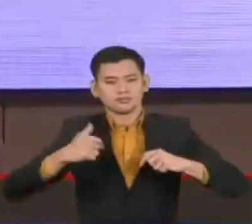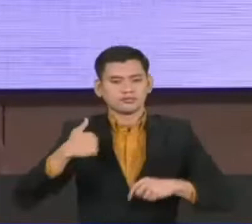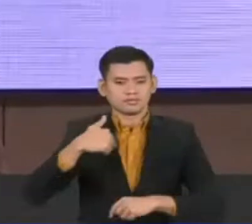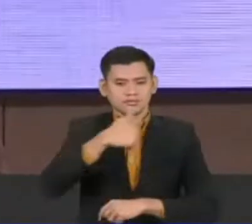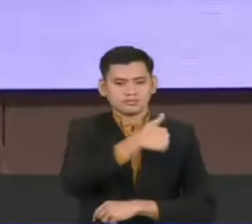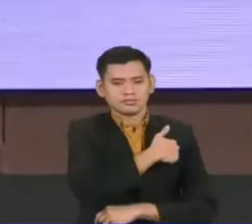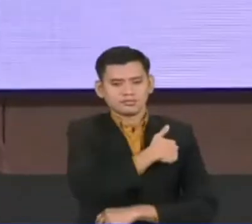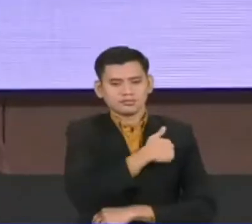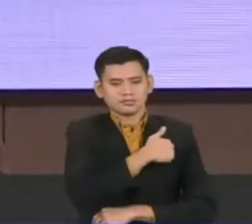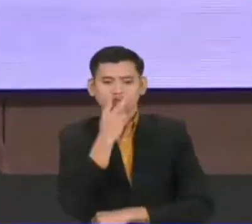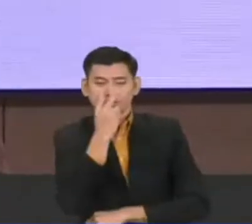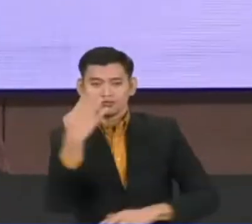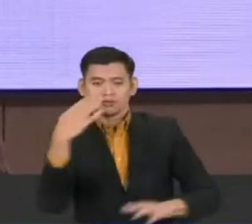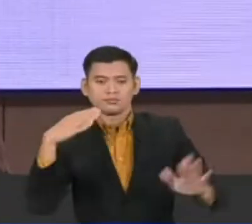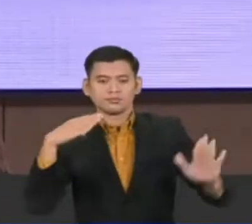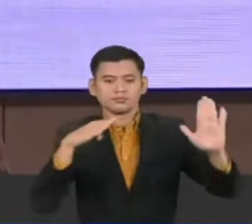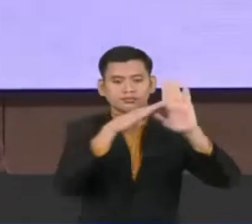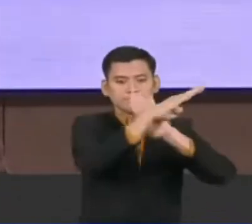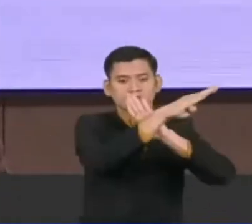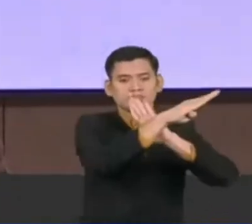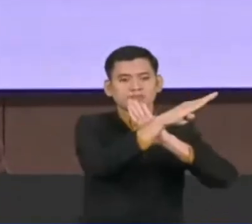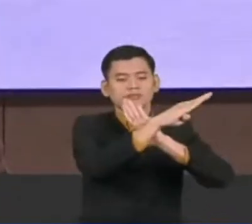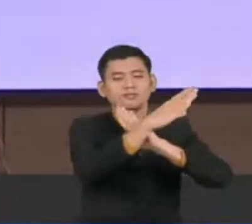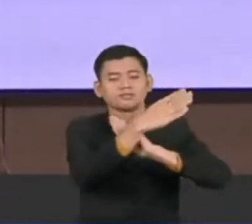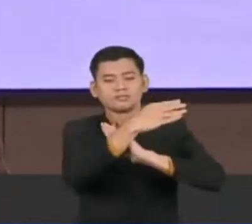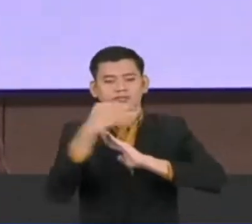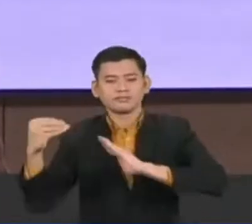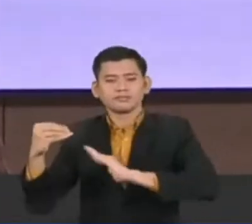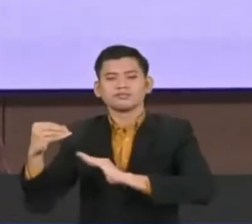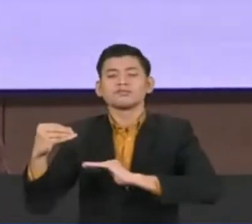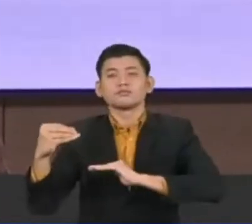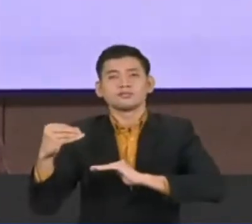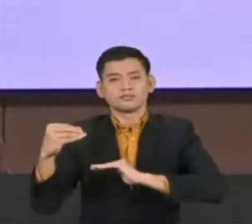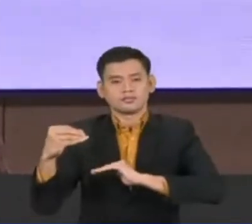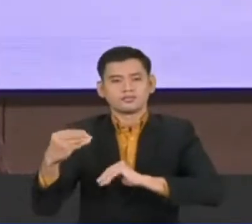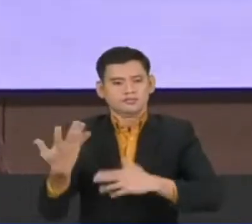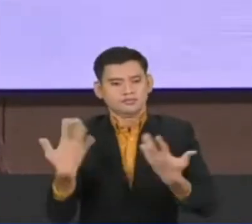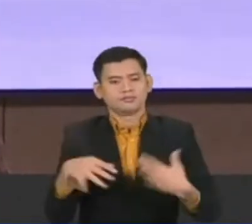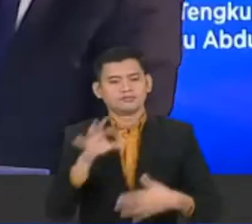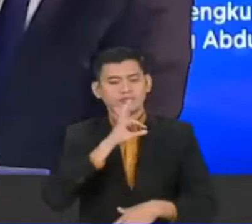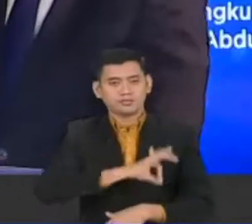growth, return in the private market space.